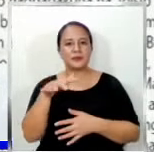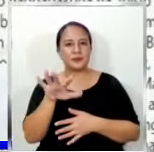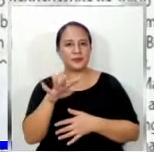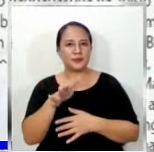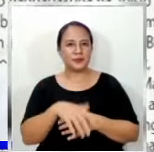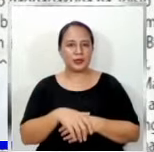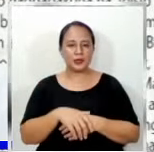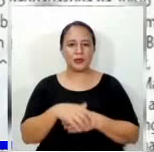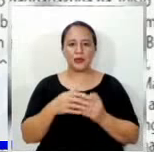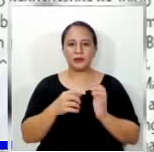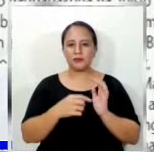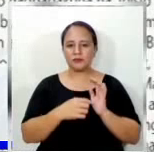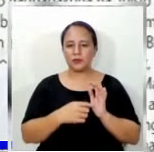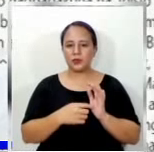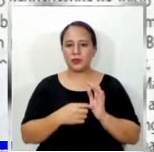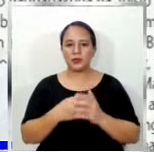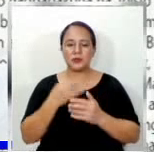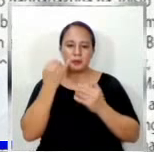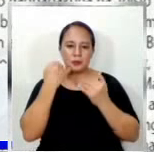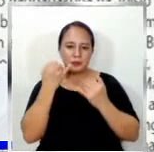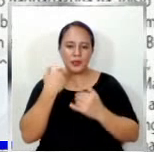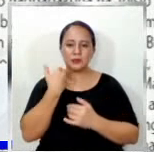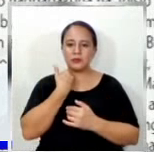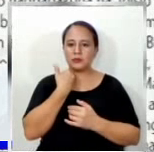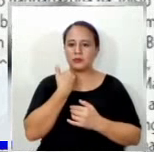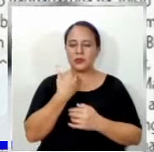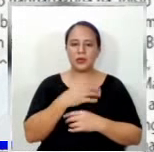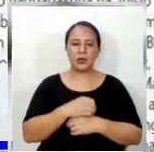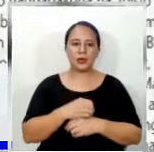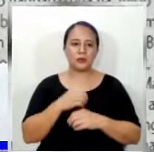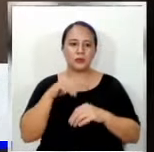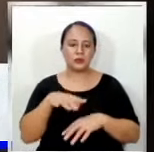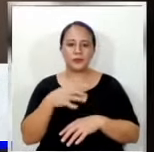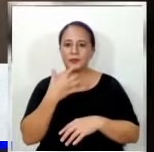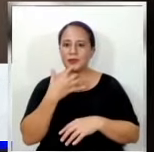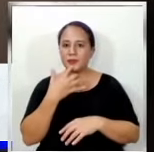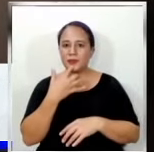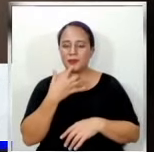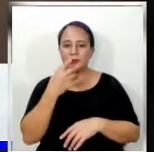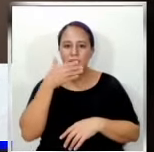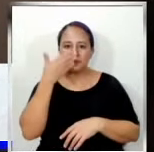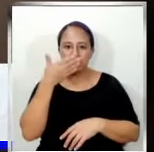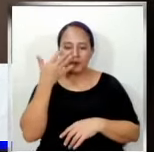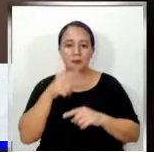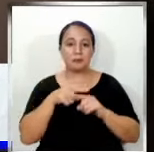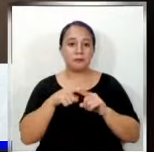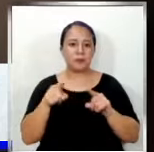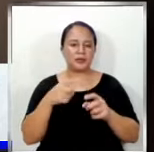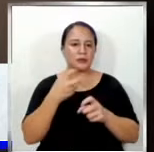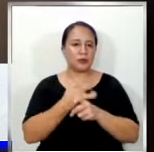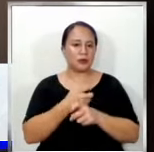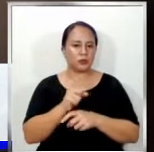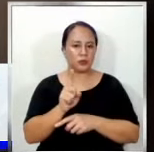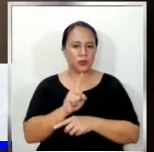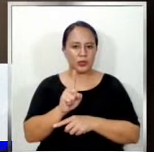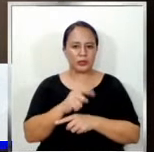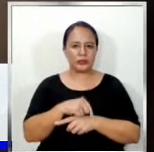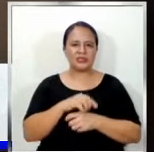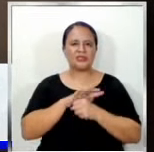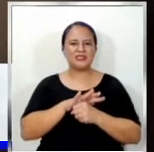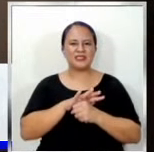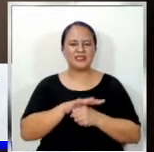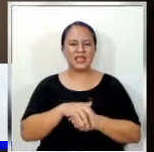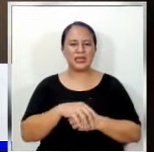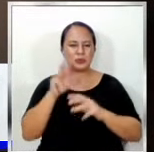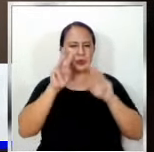symptoms, kabilang ang runny nose, lagnat at pagkawala ng panlasa at pangamoy. Pero ang mahirap daw ay ang stress at anxiety